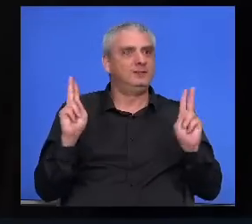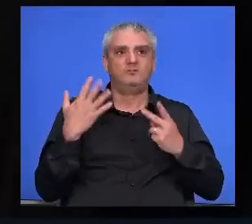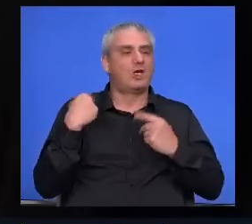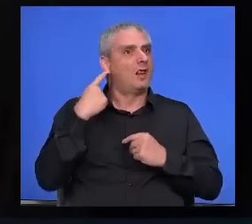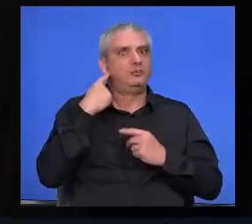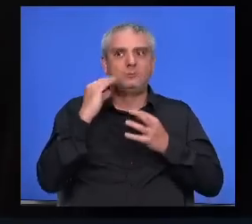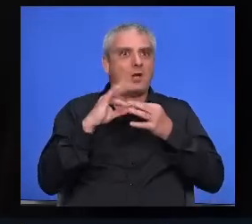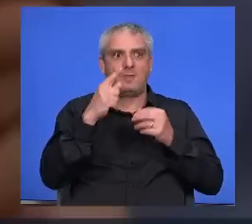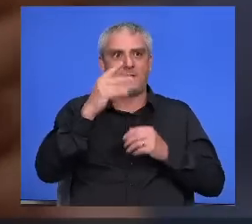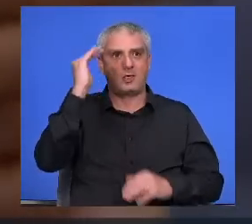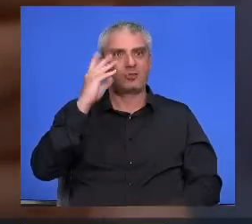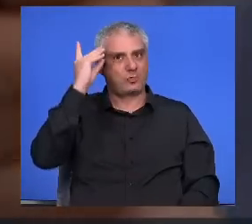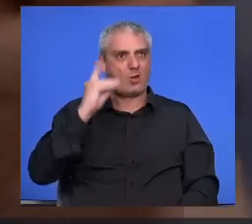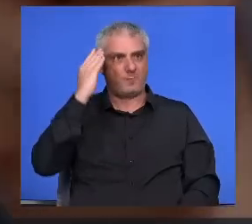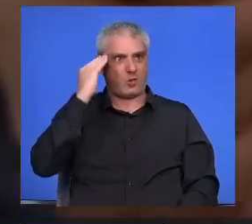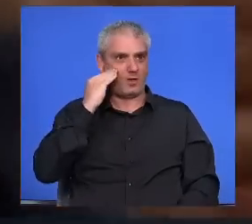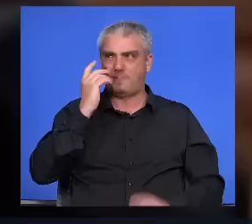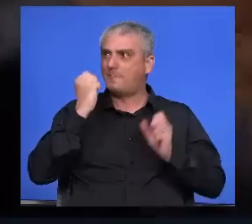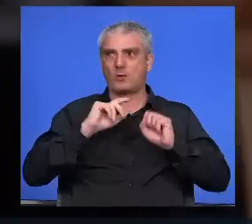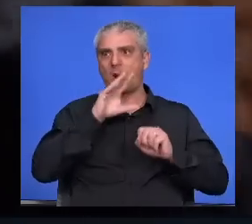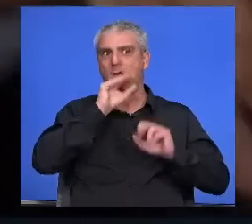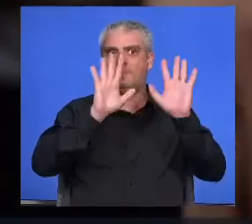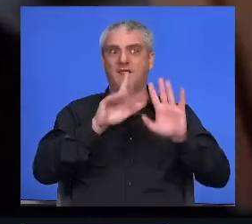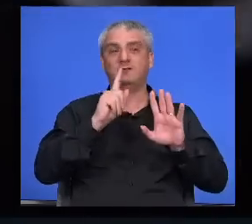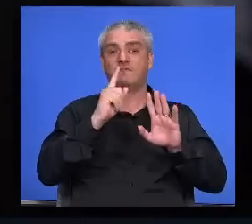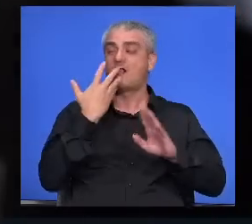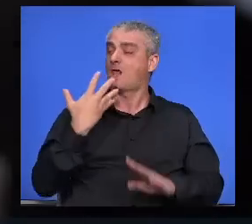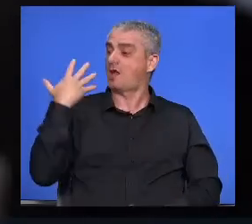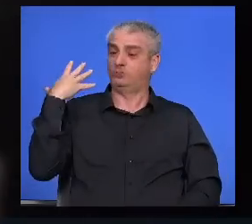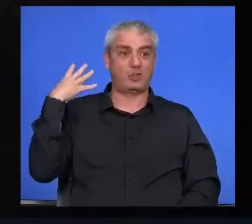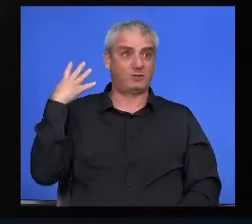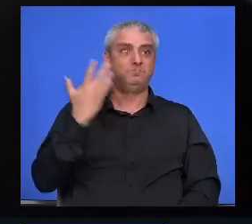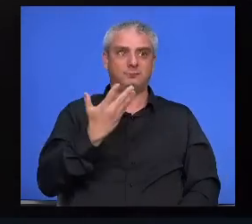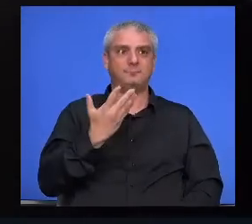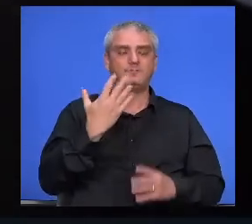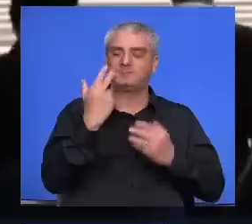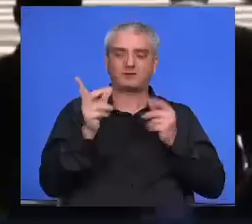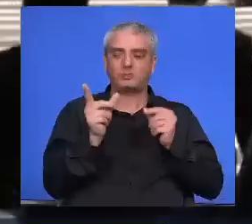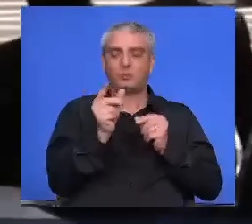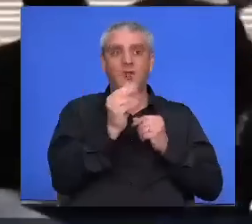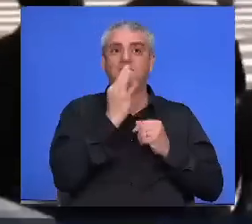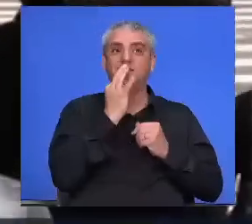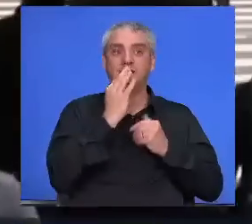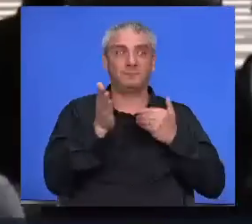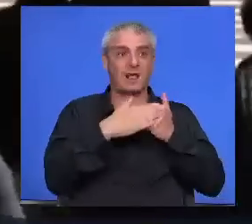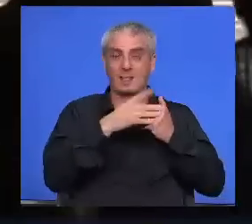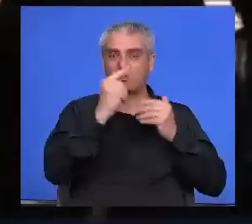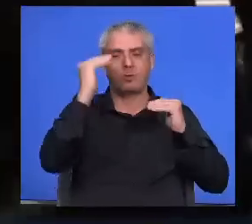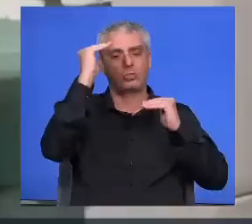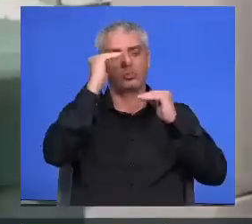משפט כזה בקוריאה הדרומית, בטח לא בטלוויזיה. אבל בחמש השנים שחלפו, מספר הזוגות הצעירים שנישאו במדינה